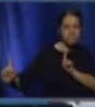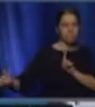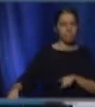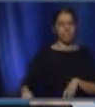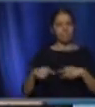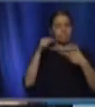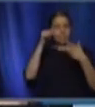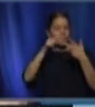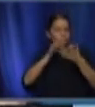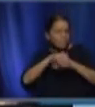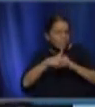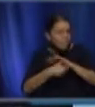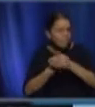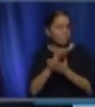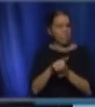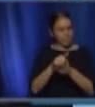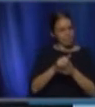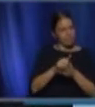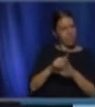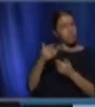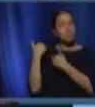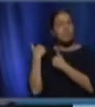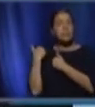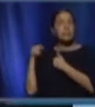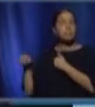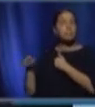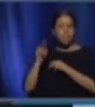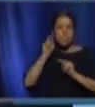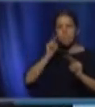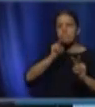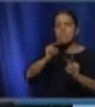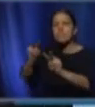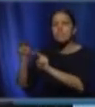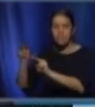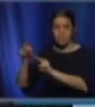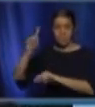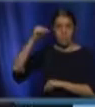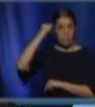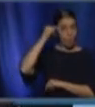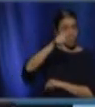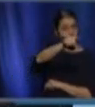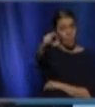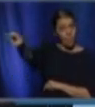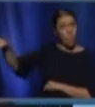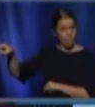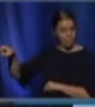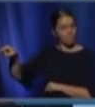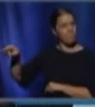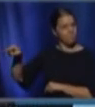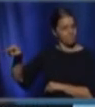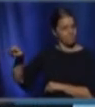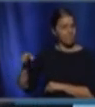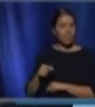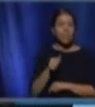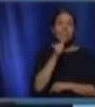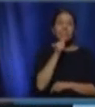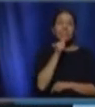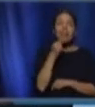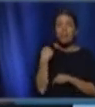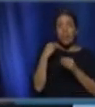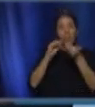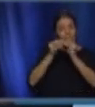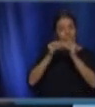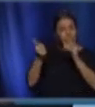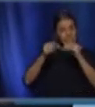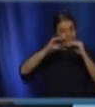les consignes ne sont pas respectées. Puis comme on disait tantôt, la moitié des éclosions sont dans les entreprises. Donc, il y a un